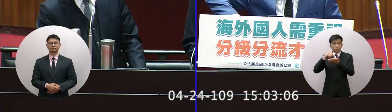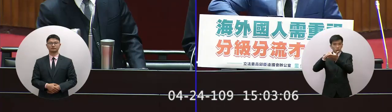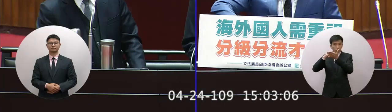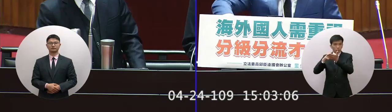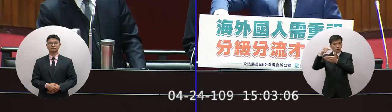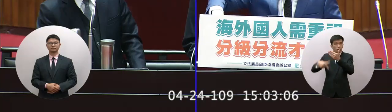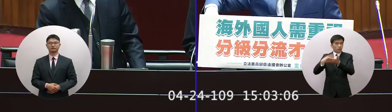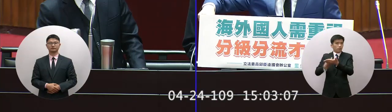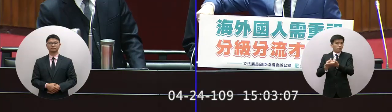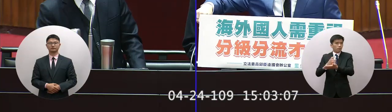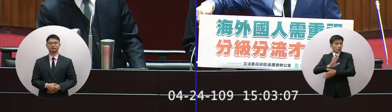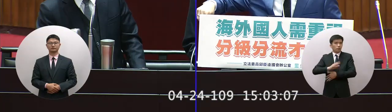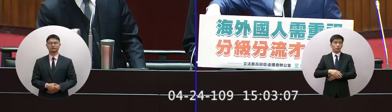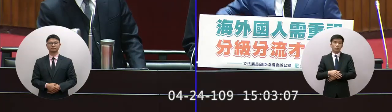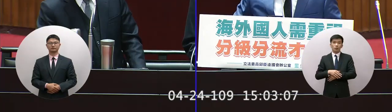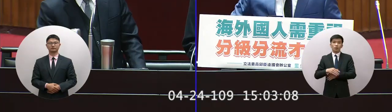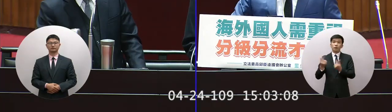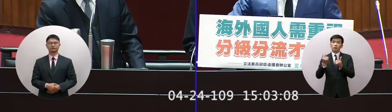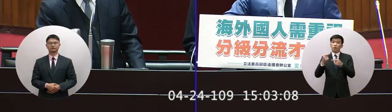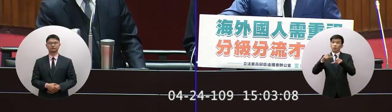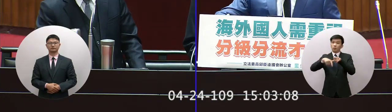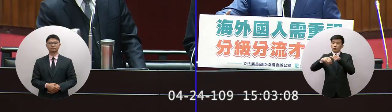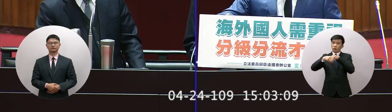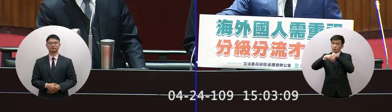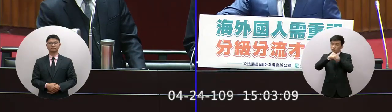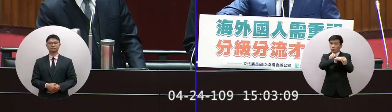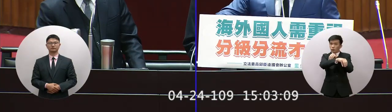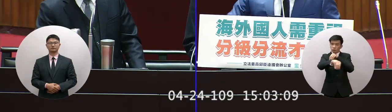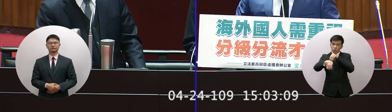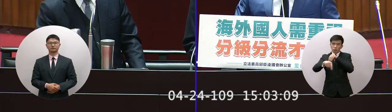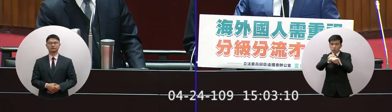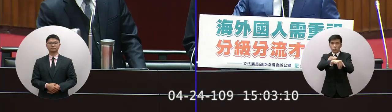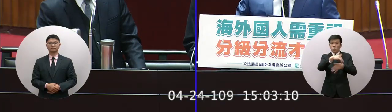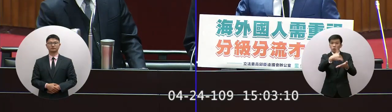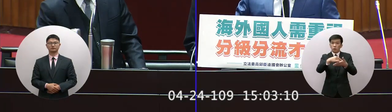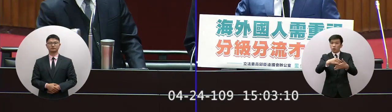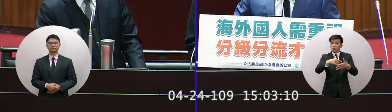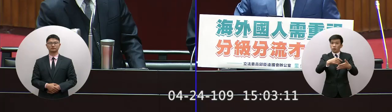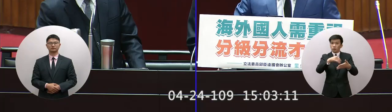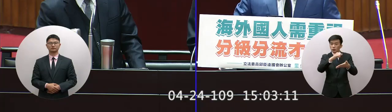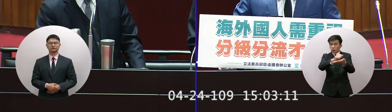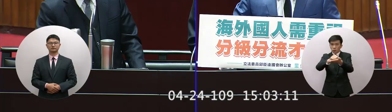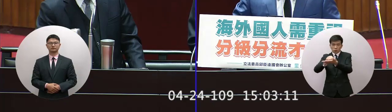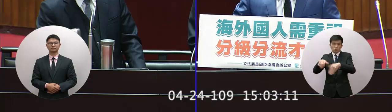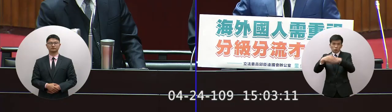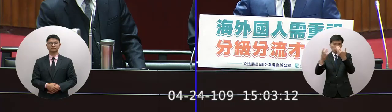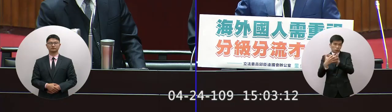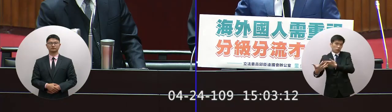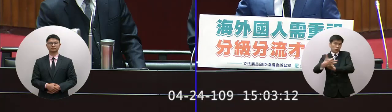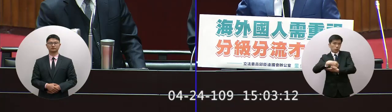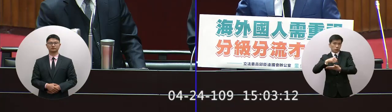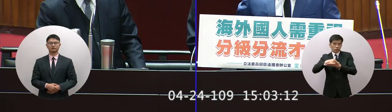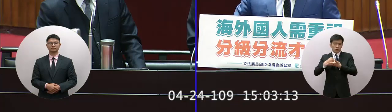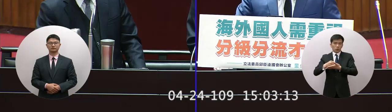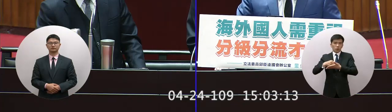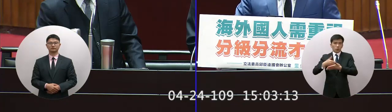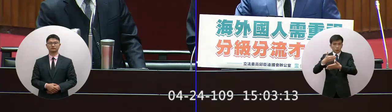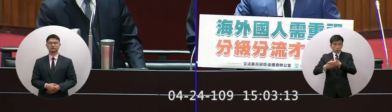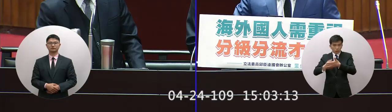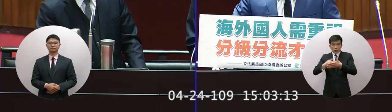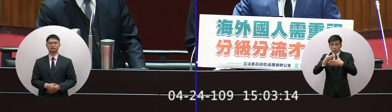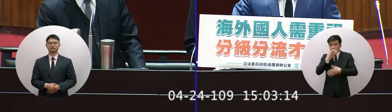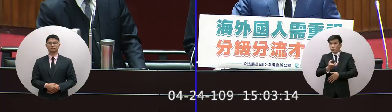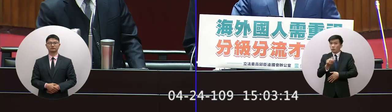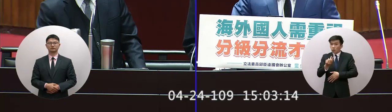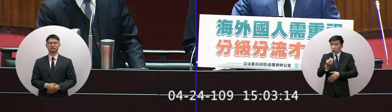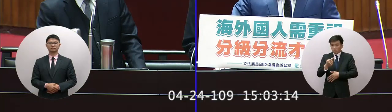这个所谓的集团的营业损失可以海外的损失可以认列在这一次的疫情的影响，在他国内的征信报告里